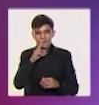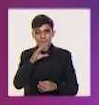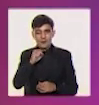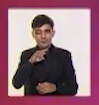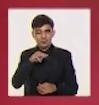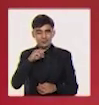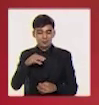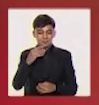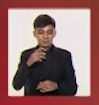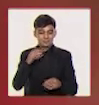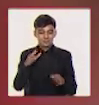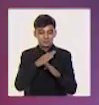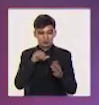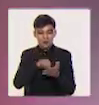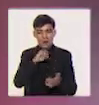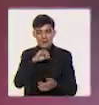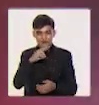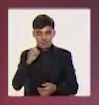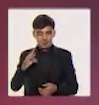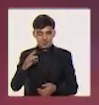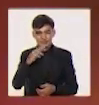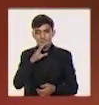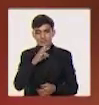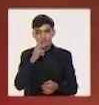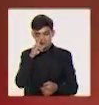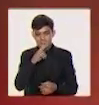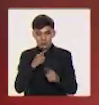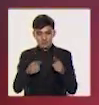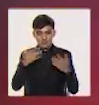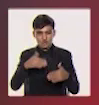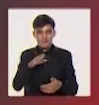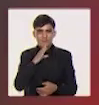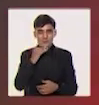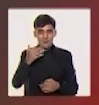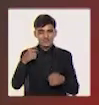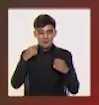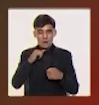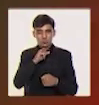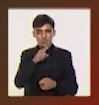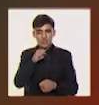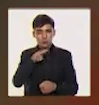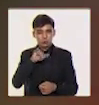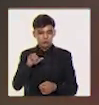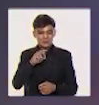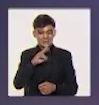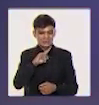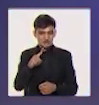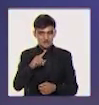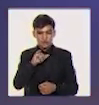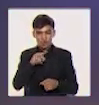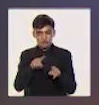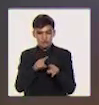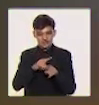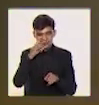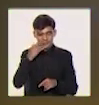Квартетінің әншісі Айдар Тұрғанбек 2 жылдан бері қыз ұзату тойларының сәні болып жүр. Қуанышты шараның басында қалыңдықты ортаға алып